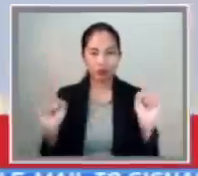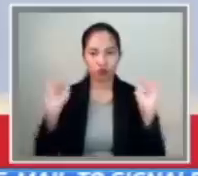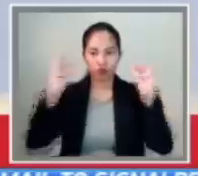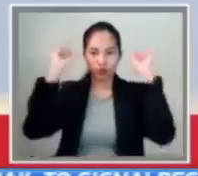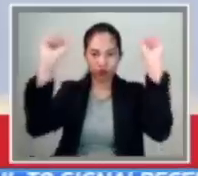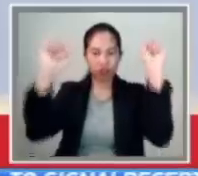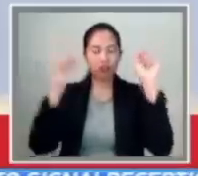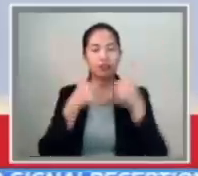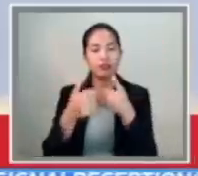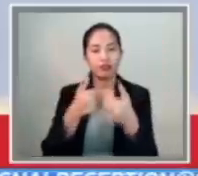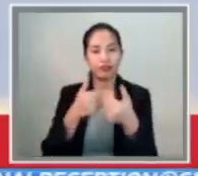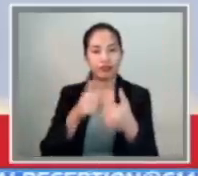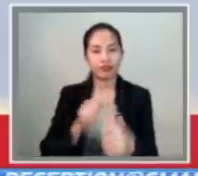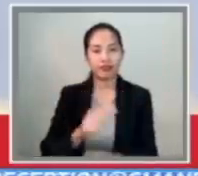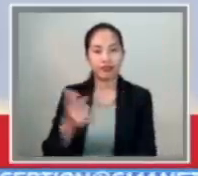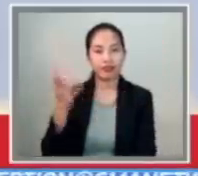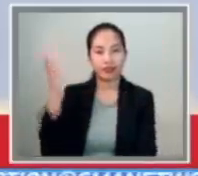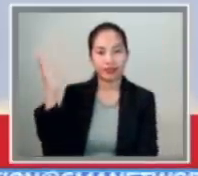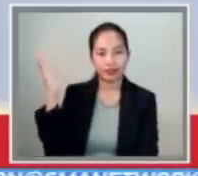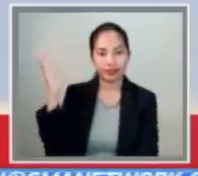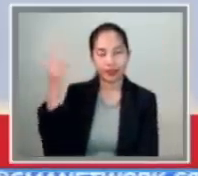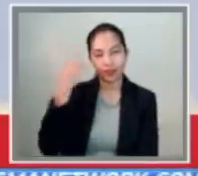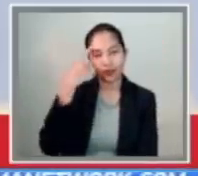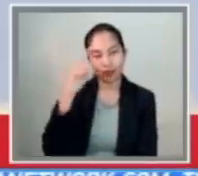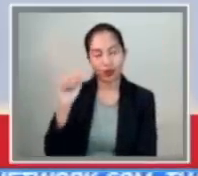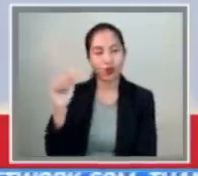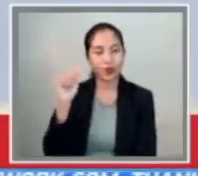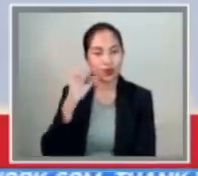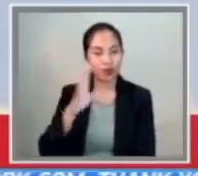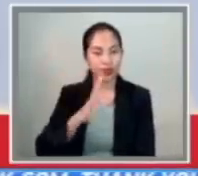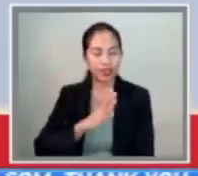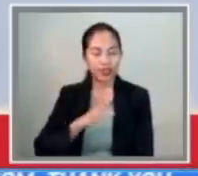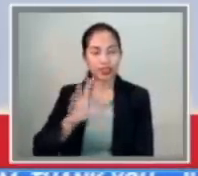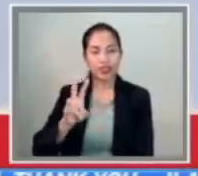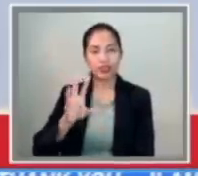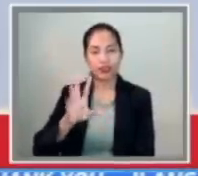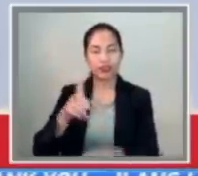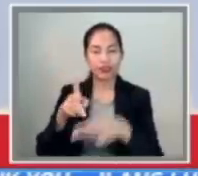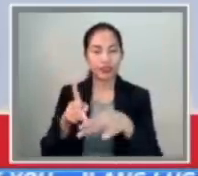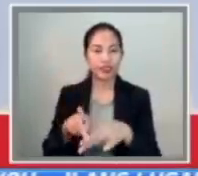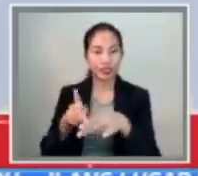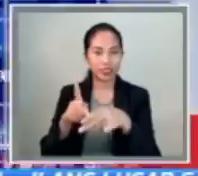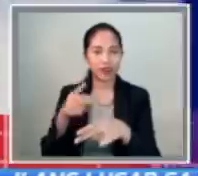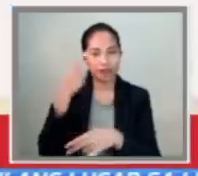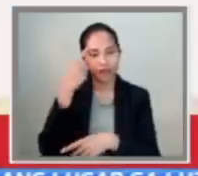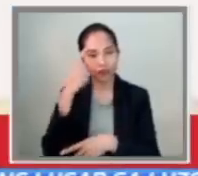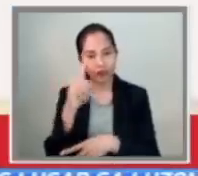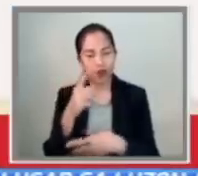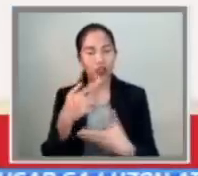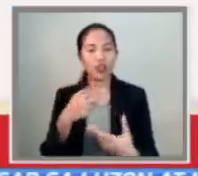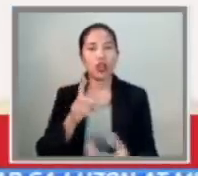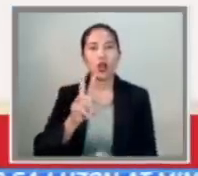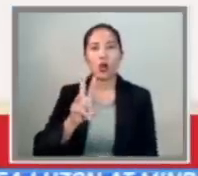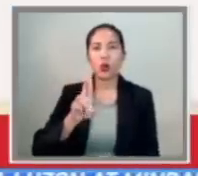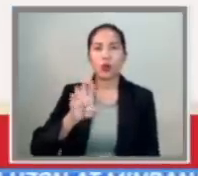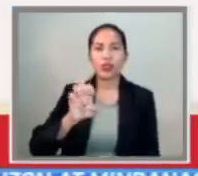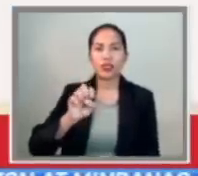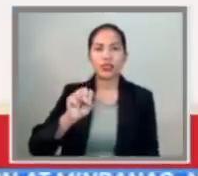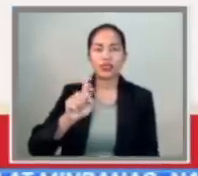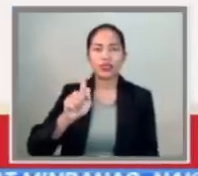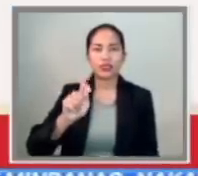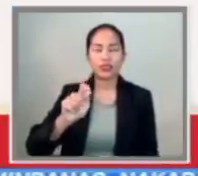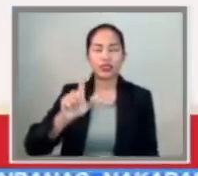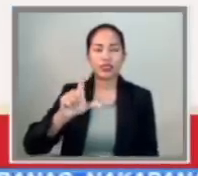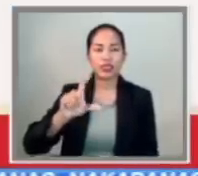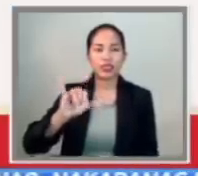Vergara sa Women's Freestyle 65 kilograms division ng wrestling. Maria Ella Alcoseba